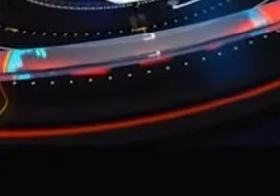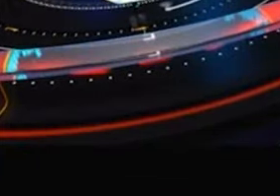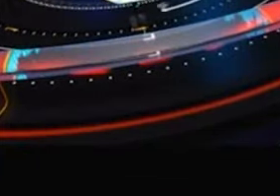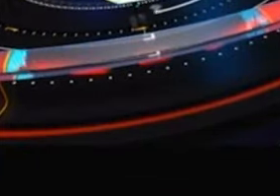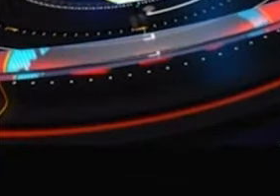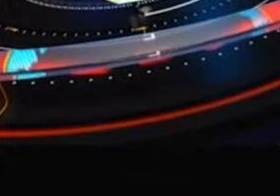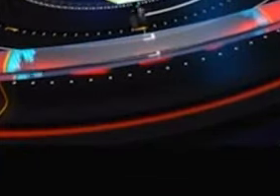revoir